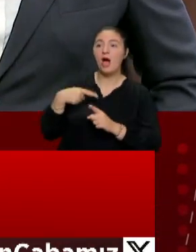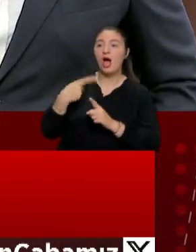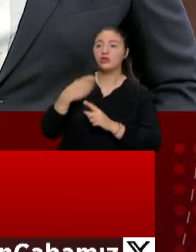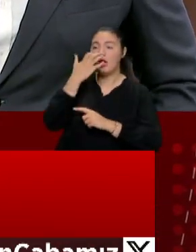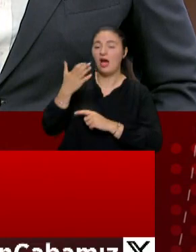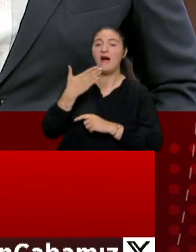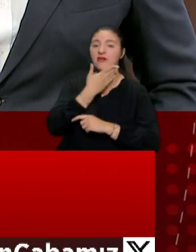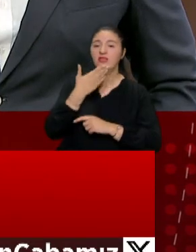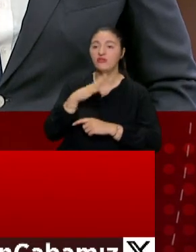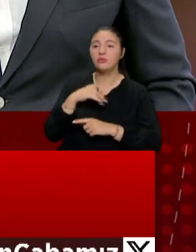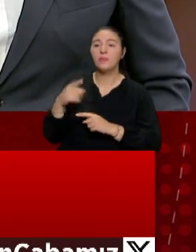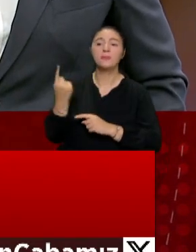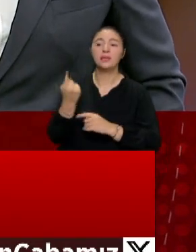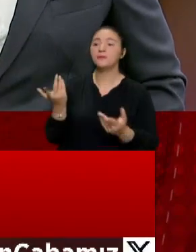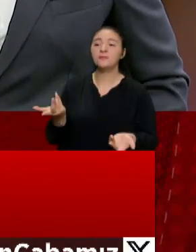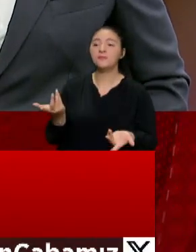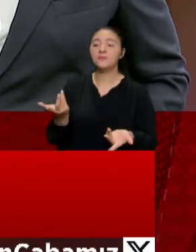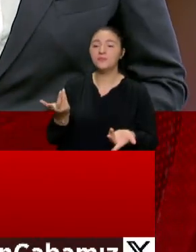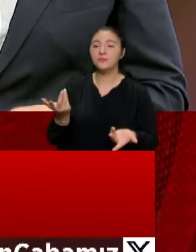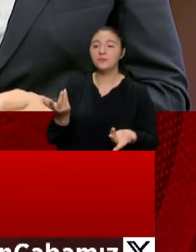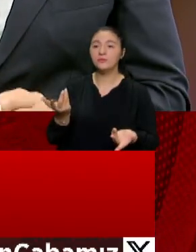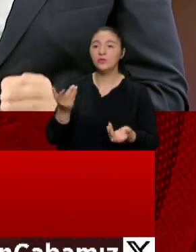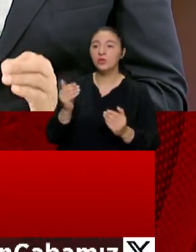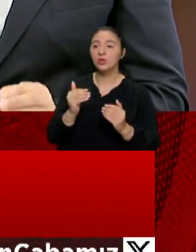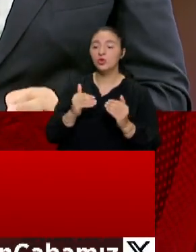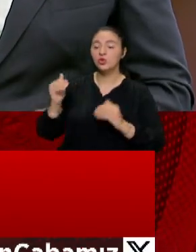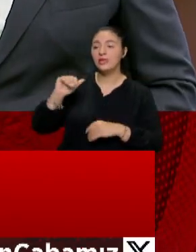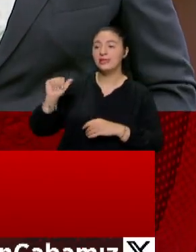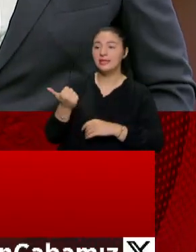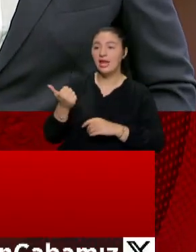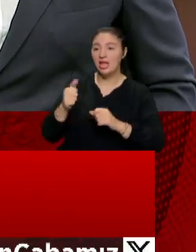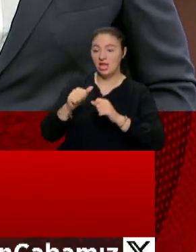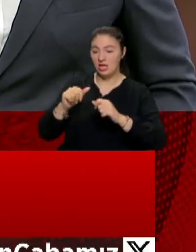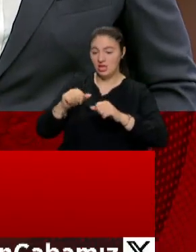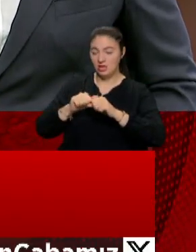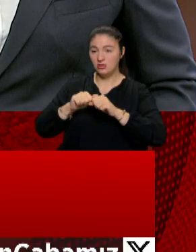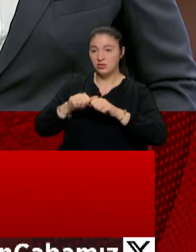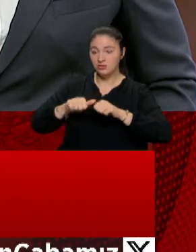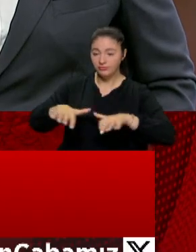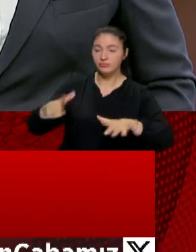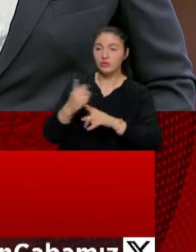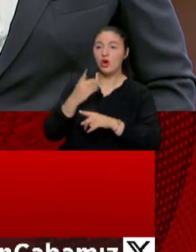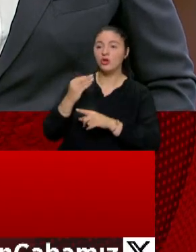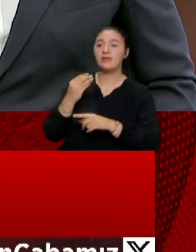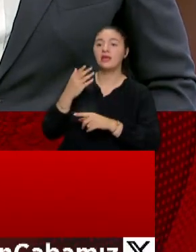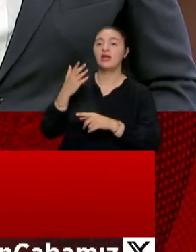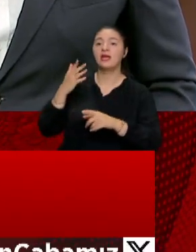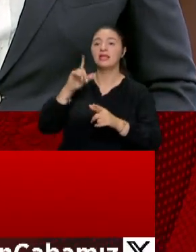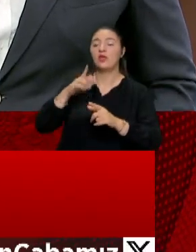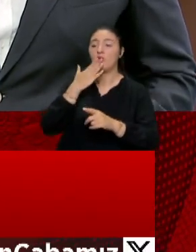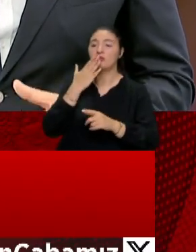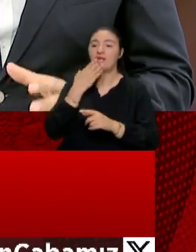getirdiği avantajlar var Bunlardan bir tanesi yüksek nitelikli altyapıya sahip okullarda okuyacak gençlerimiz